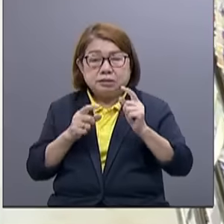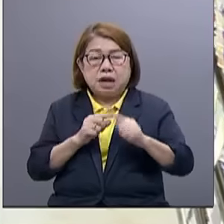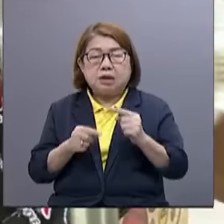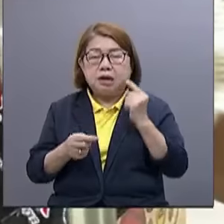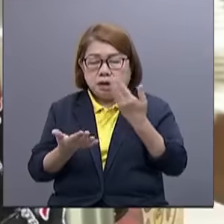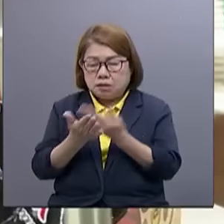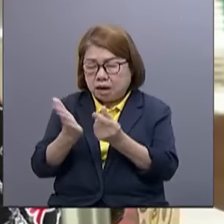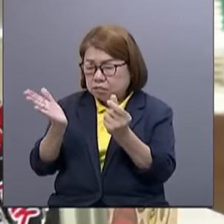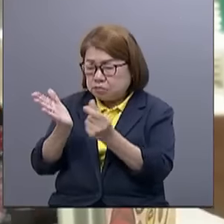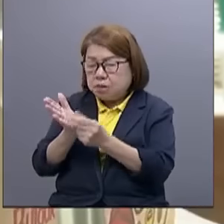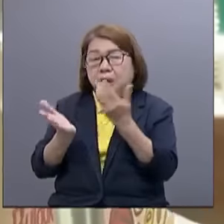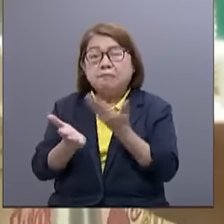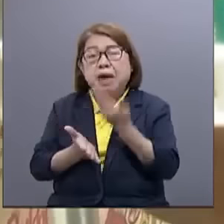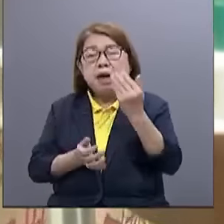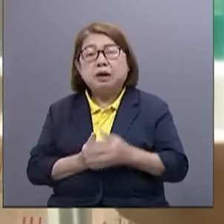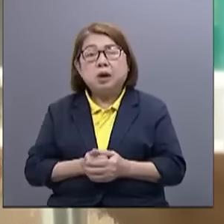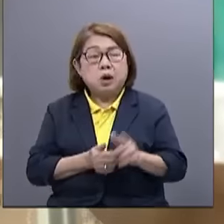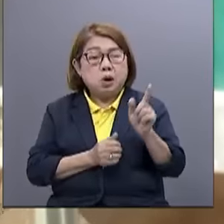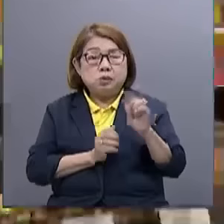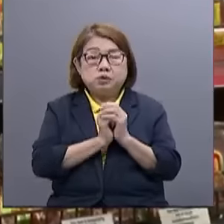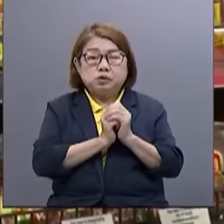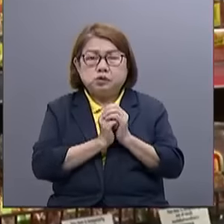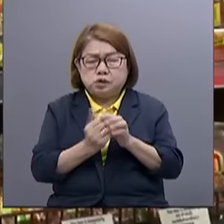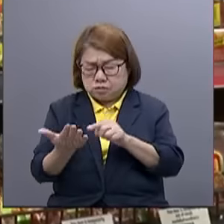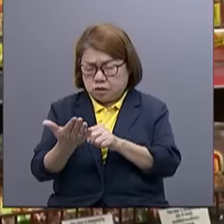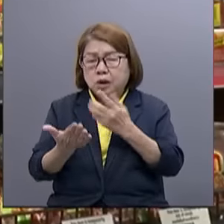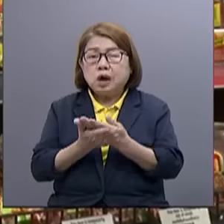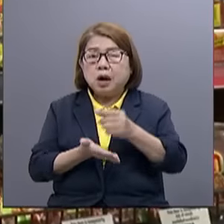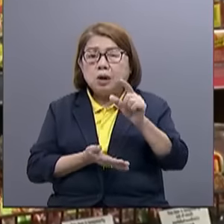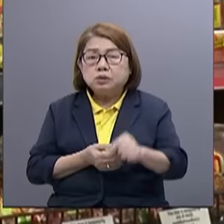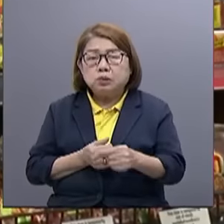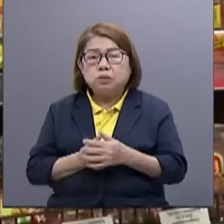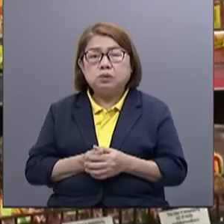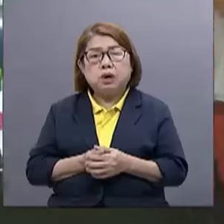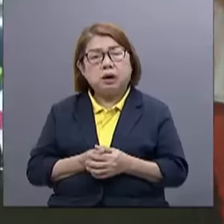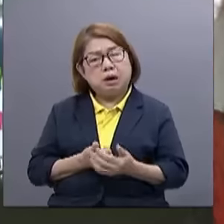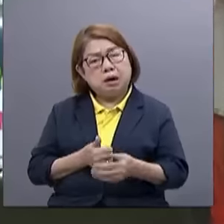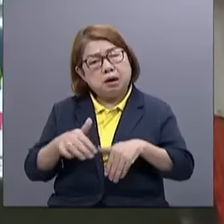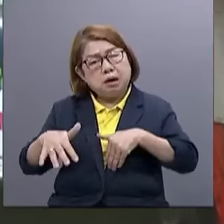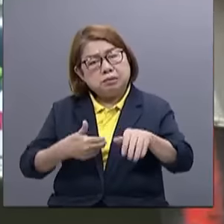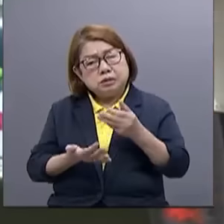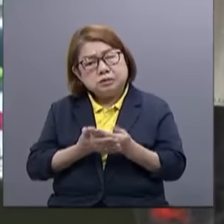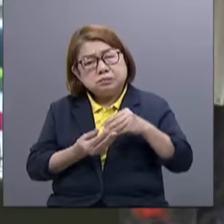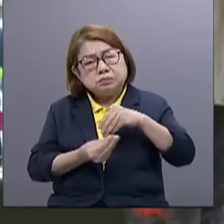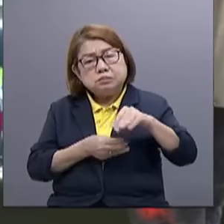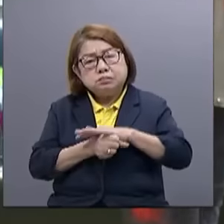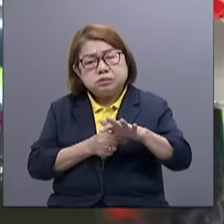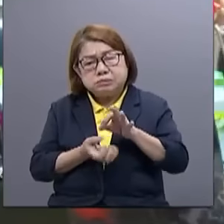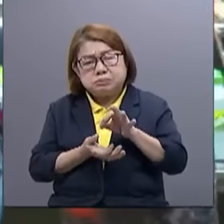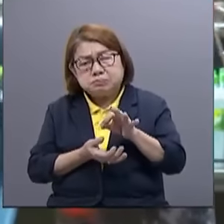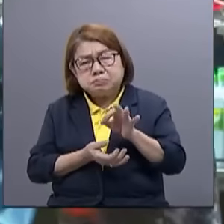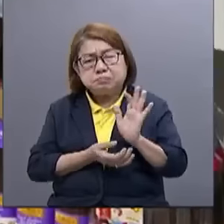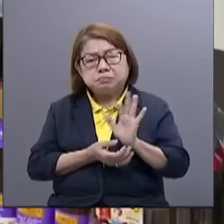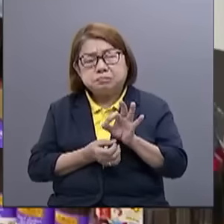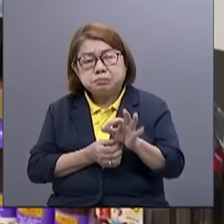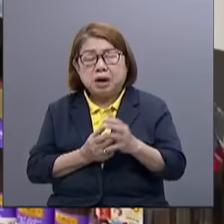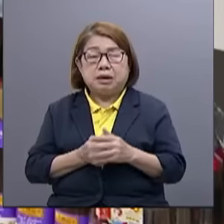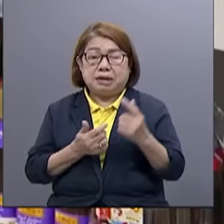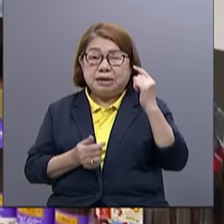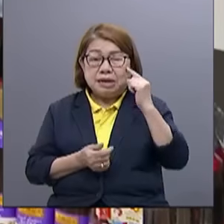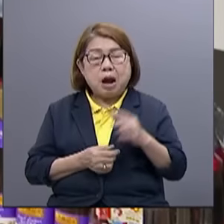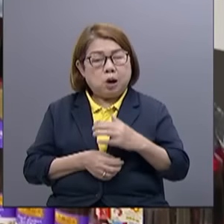พงกว่าการนำเข้ามาจากจีนกลุ่มผู้ค้ารายย่อยก็อยู่ยากค่ะบางส่วนหาทางรอดด้วยการผลิตสินค้าราคาถูก